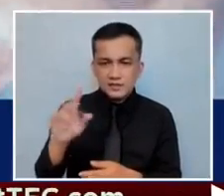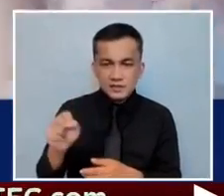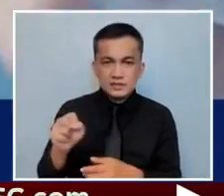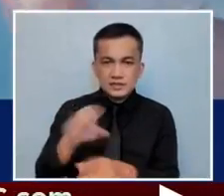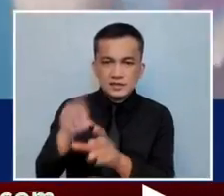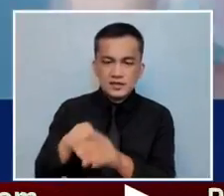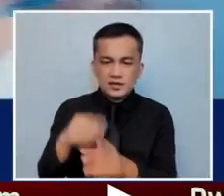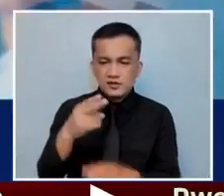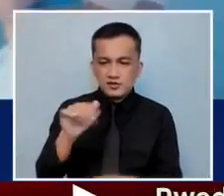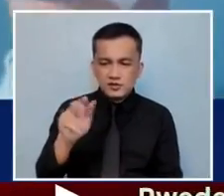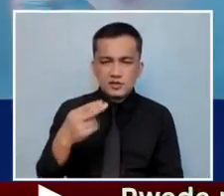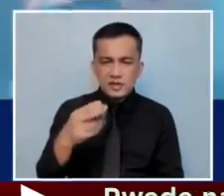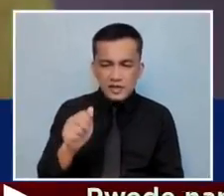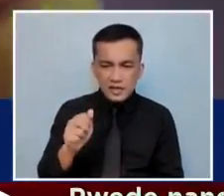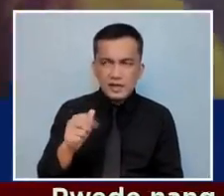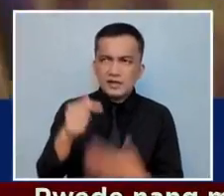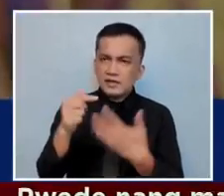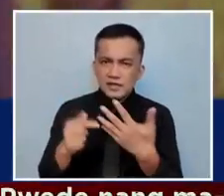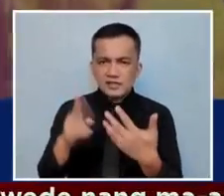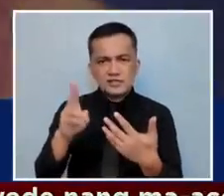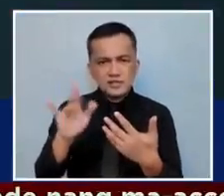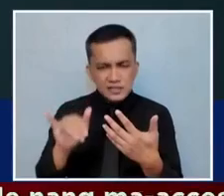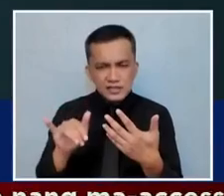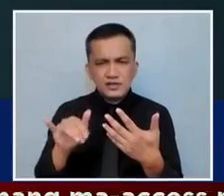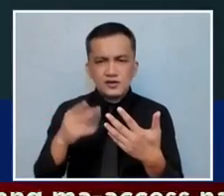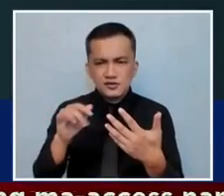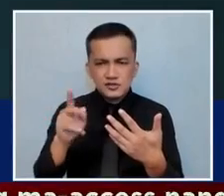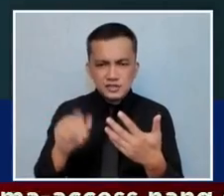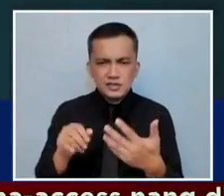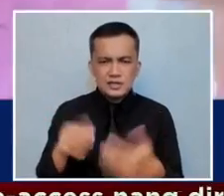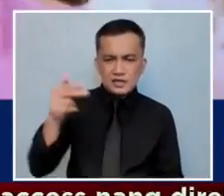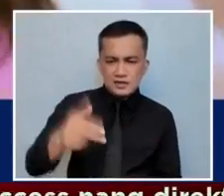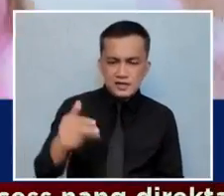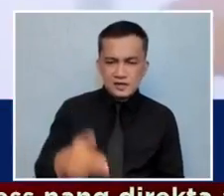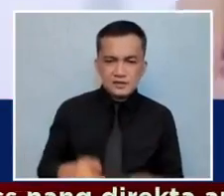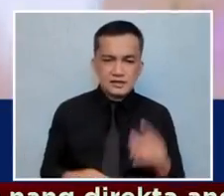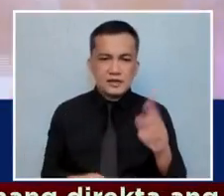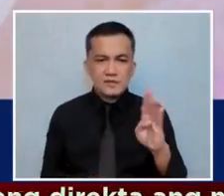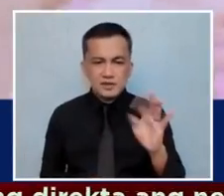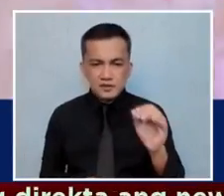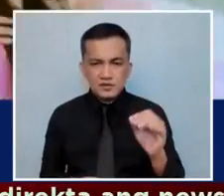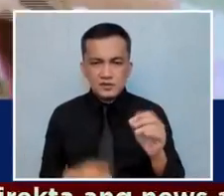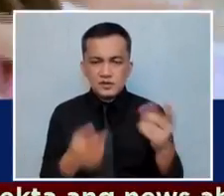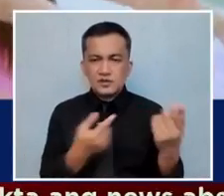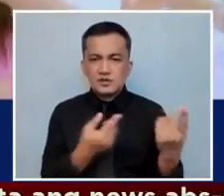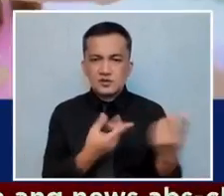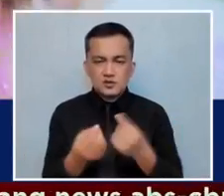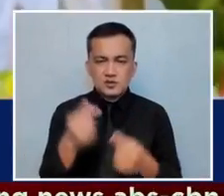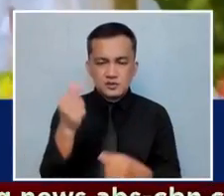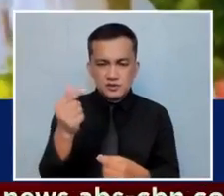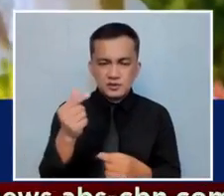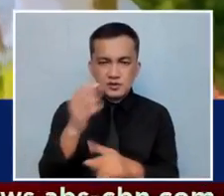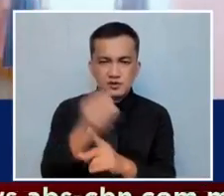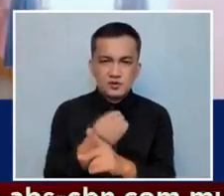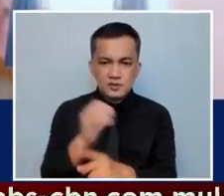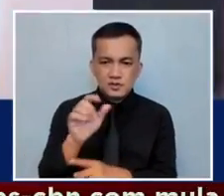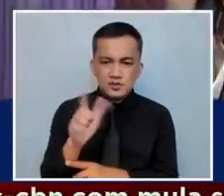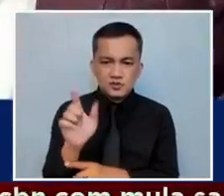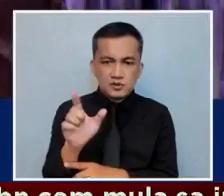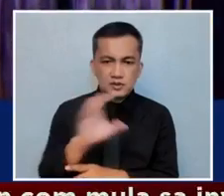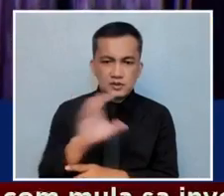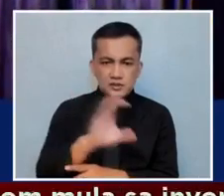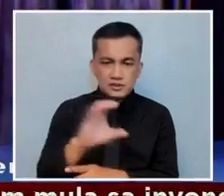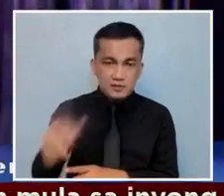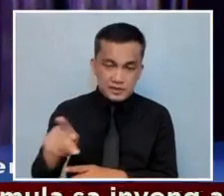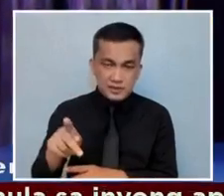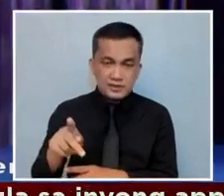Yunha, Sinbi at Umji, at rapper na si Bio. Idaraos ang K-pop event sa October 21 sa CCP Open Grounds.